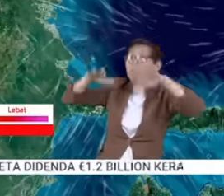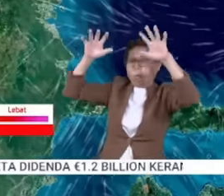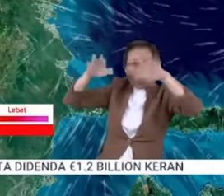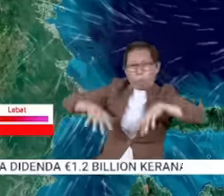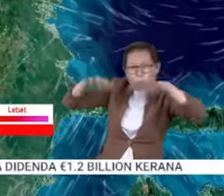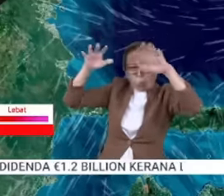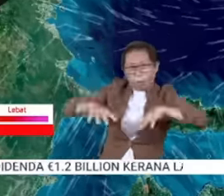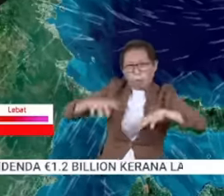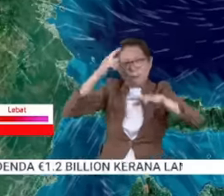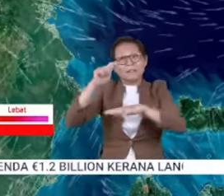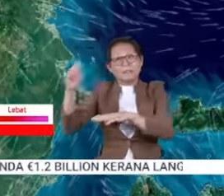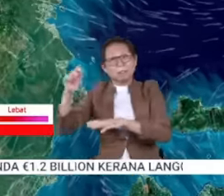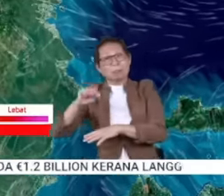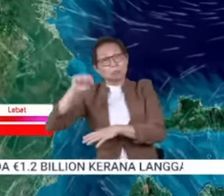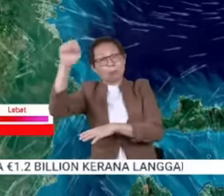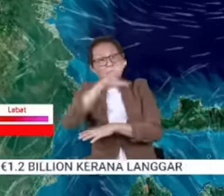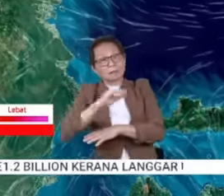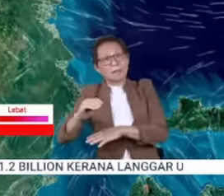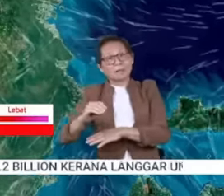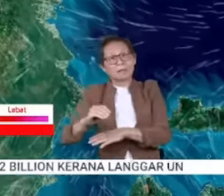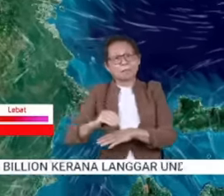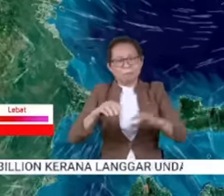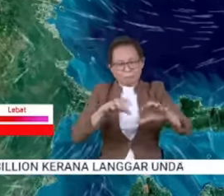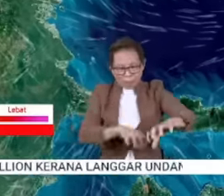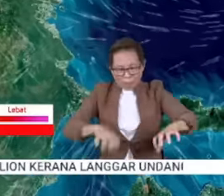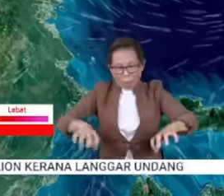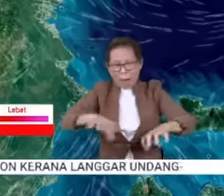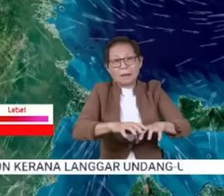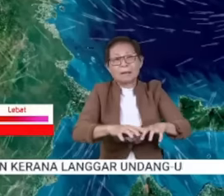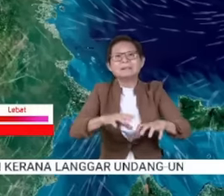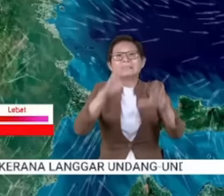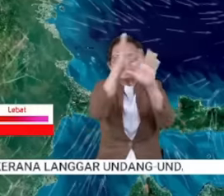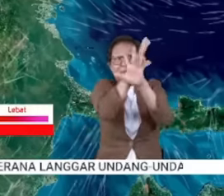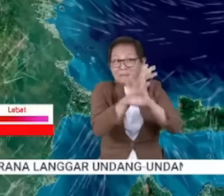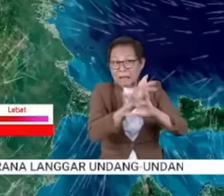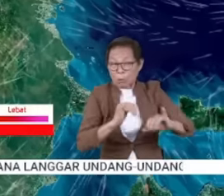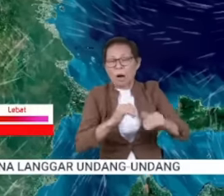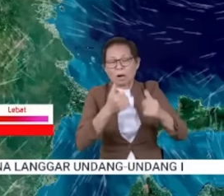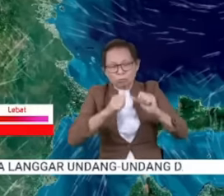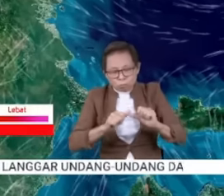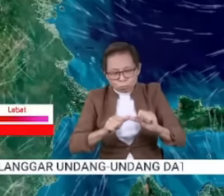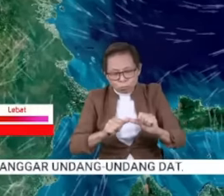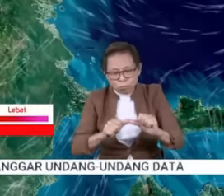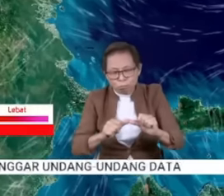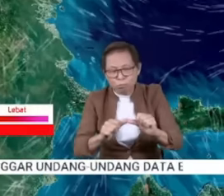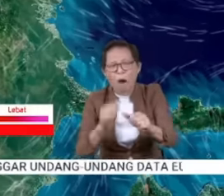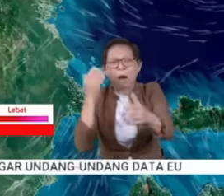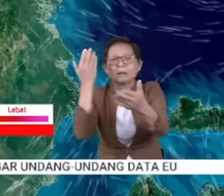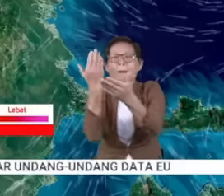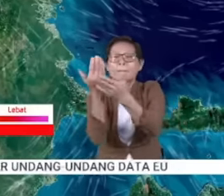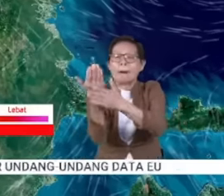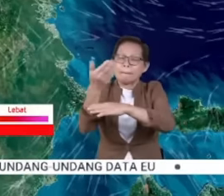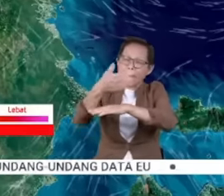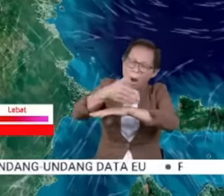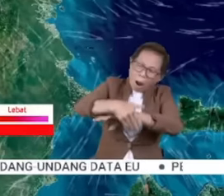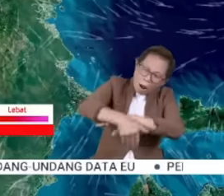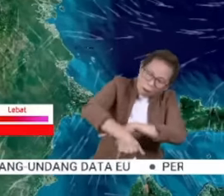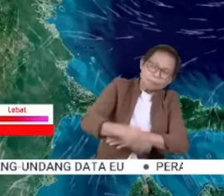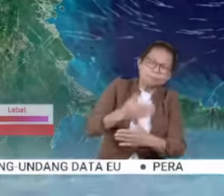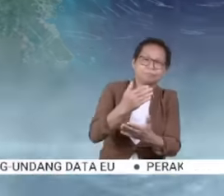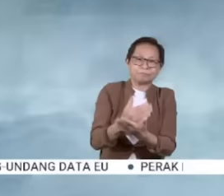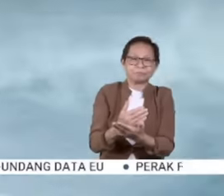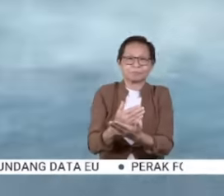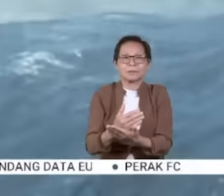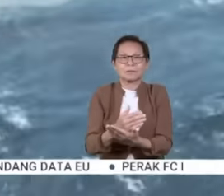bagian timur Sabah dan juga di bagian-bagian pedalaman Serawak juga dijangkau akan berterusan sehinggalah kelewat malam nanti